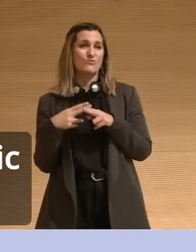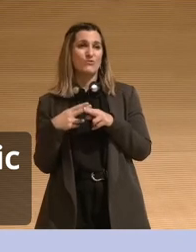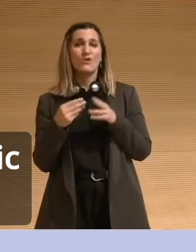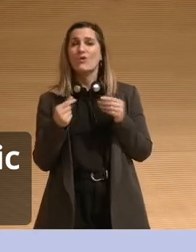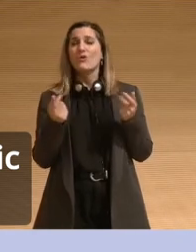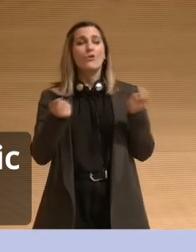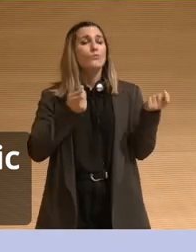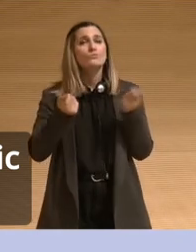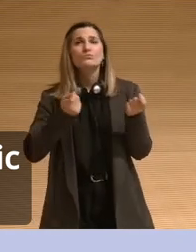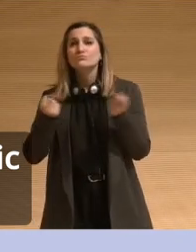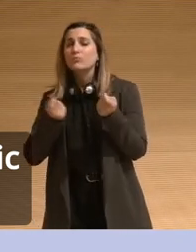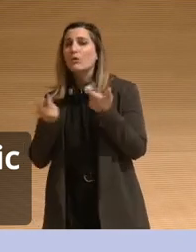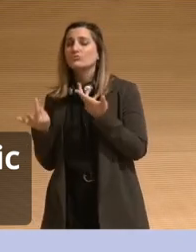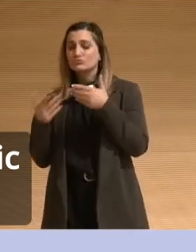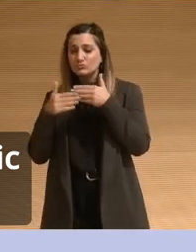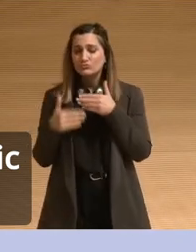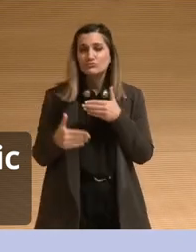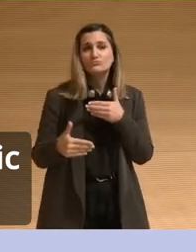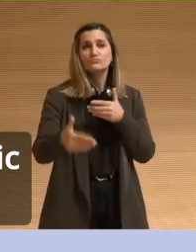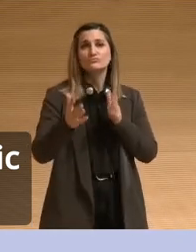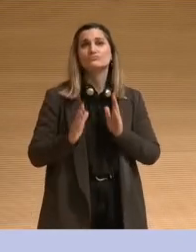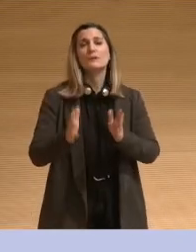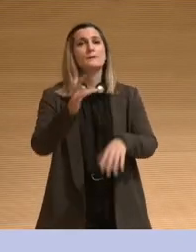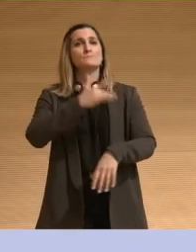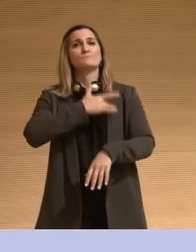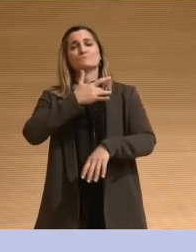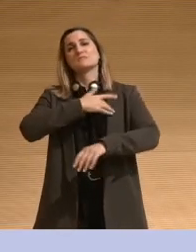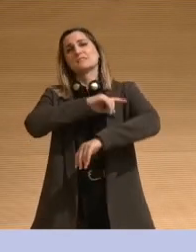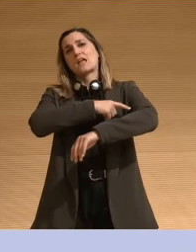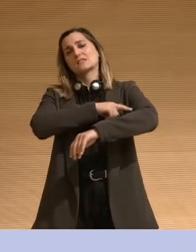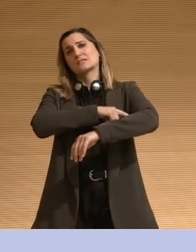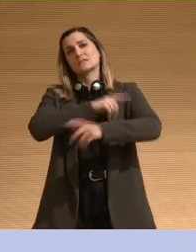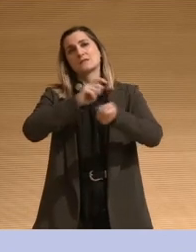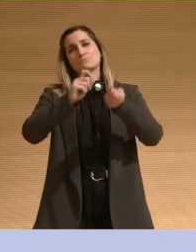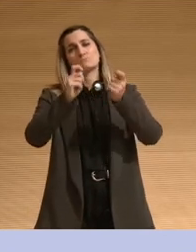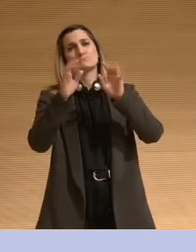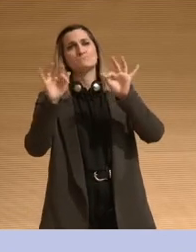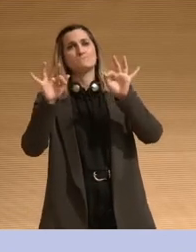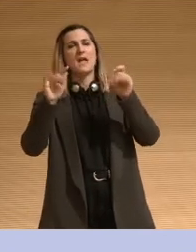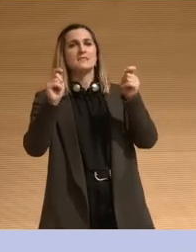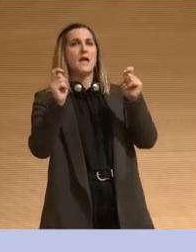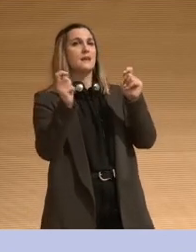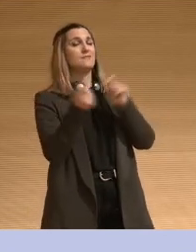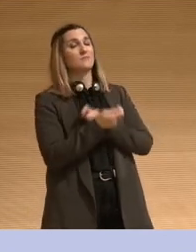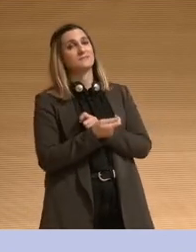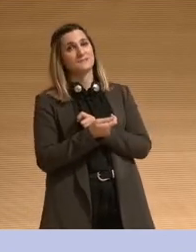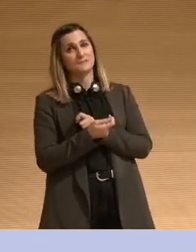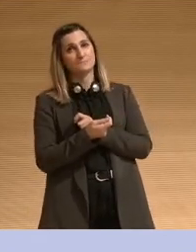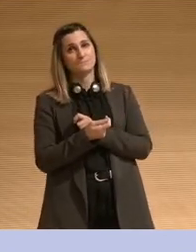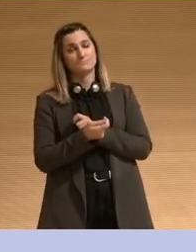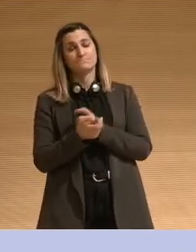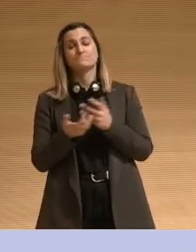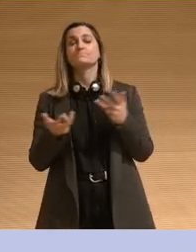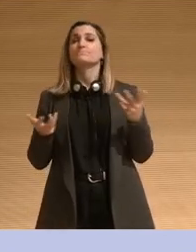πώς προχωράει η περίφημη ψυχιατρική μεταρρύθμιση που στη χώρα μας, κατά την άποψη ψυχιάτρων που έχουν